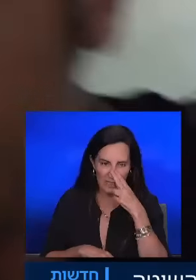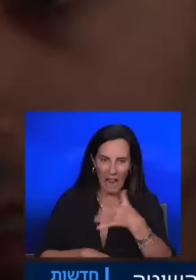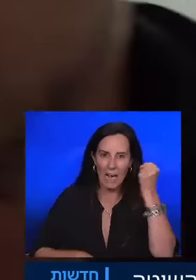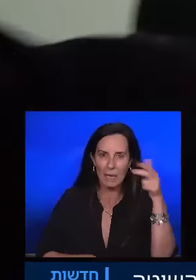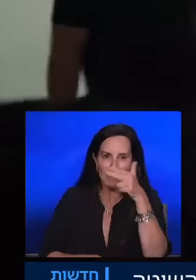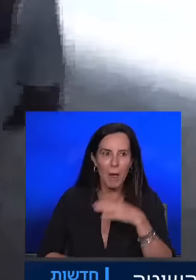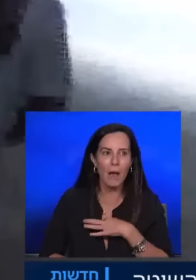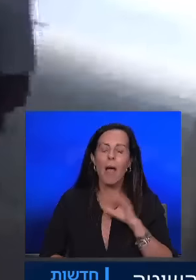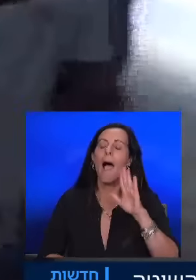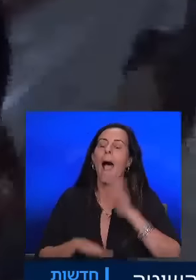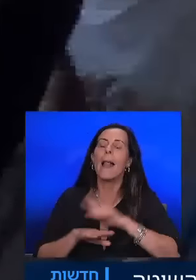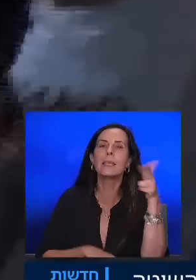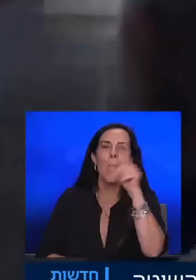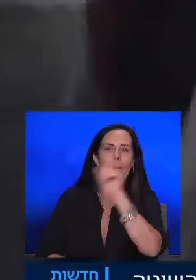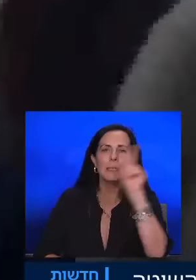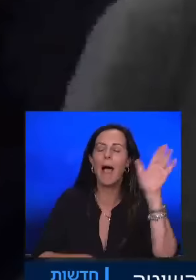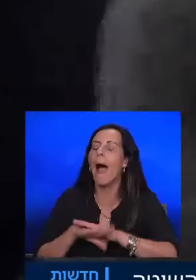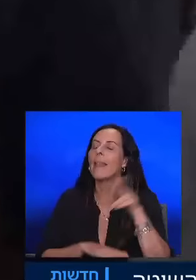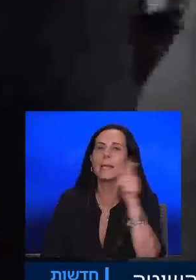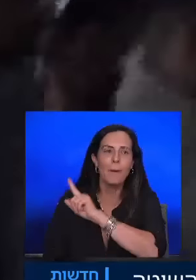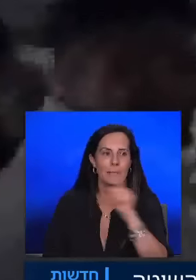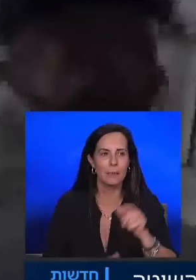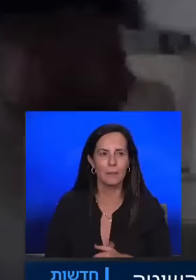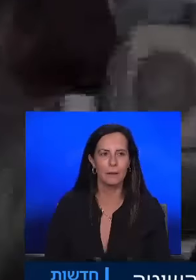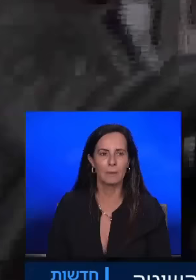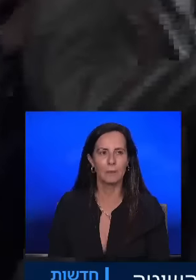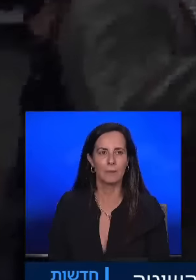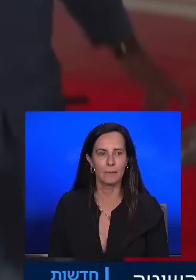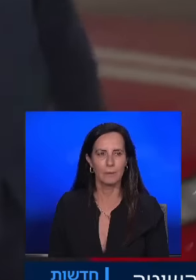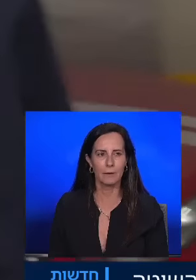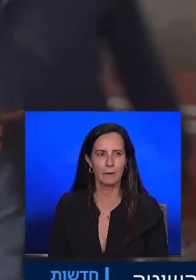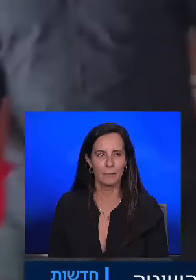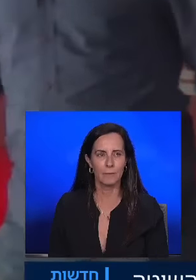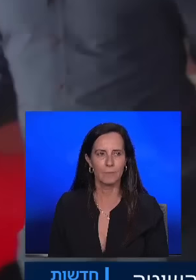לו במצלמה, אל תיגע לו במצלמה. אל תיגע לו